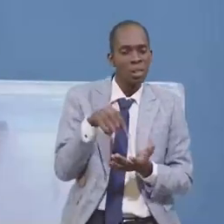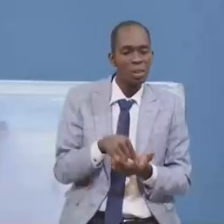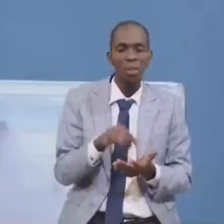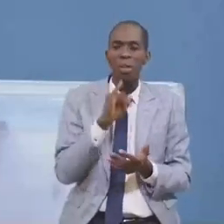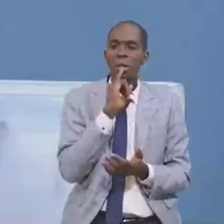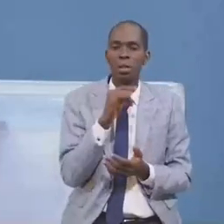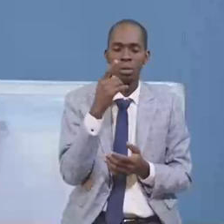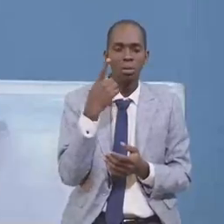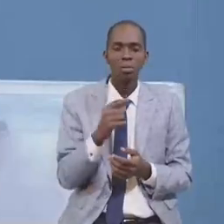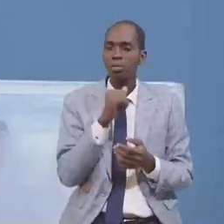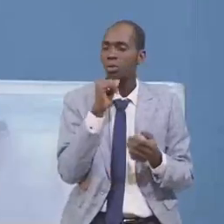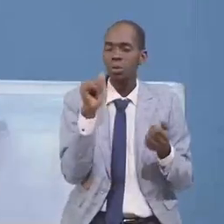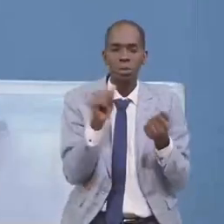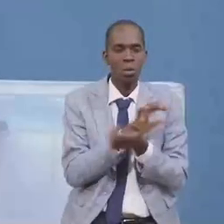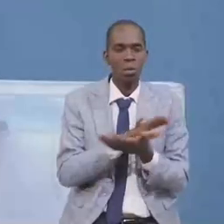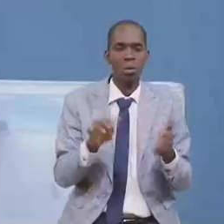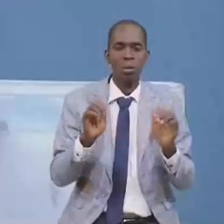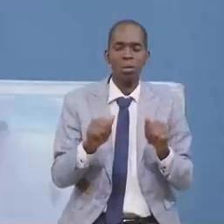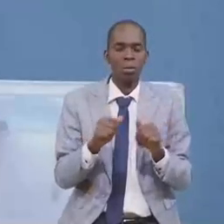Ça, c'est la parole impérissable.